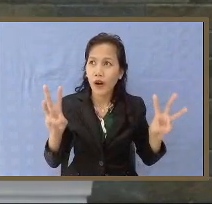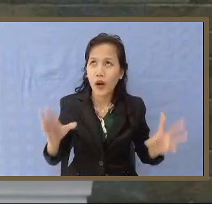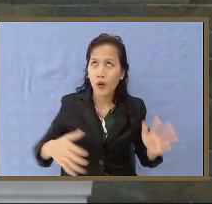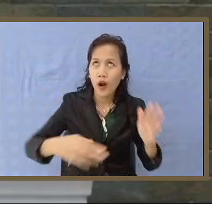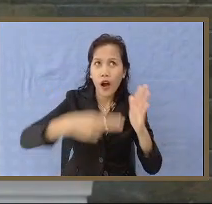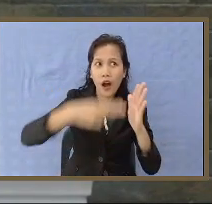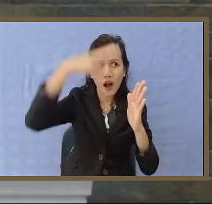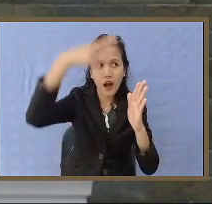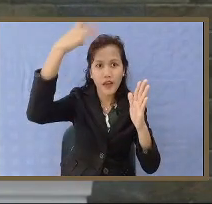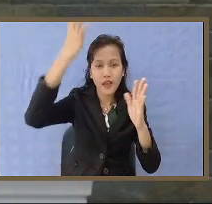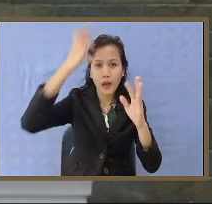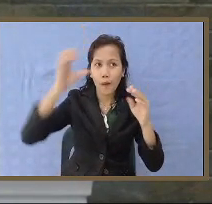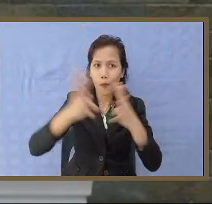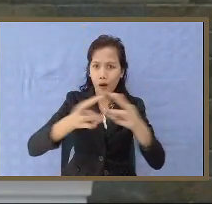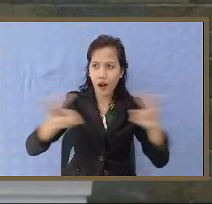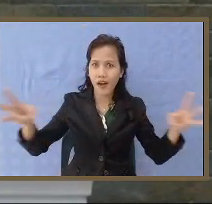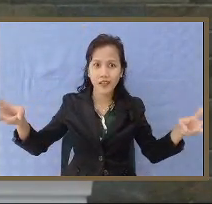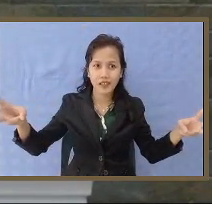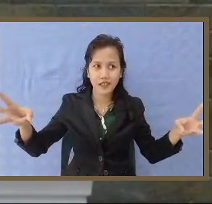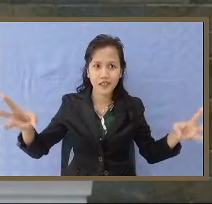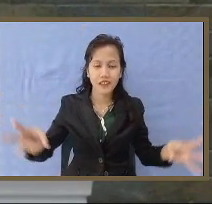about